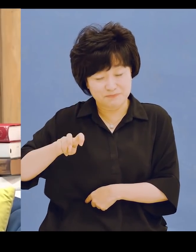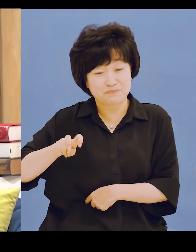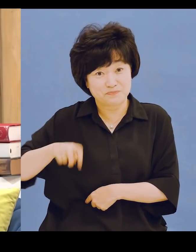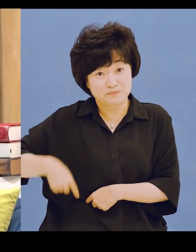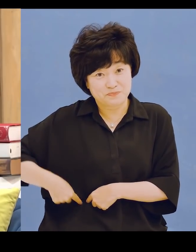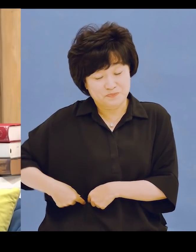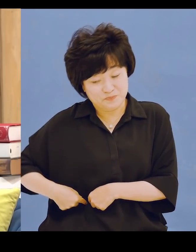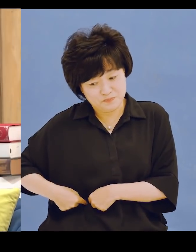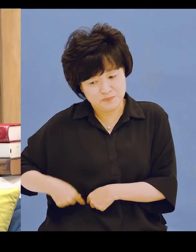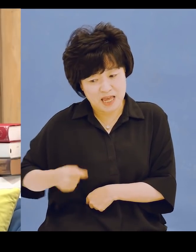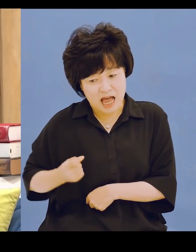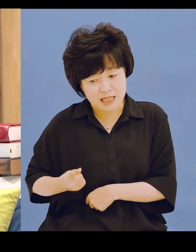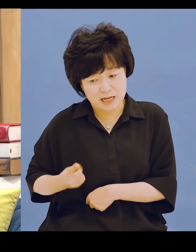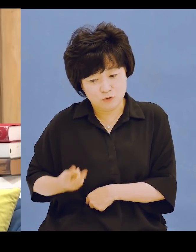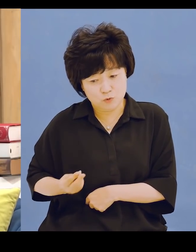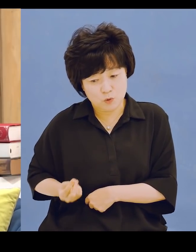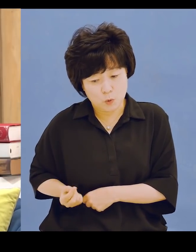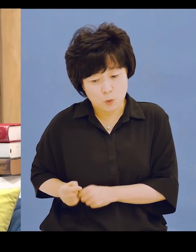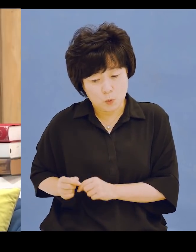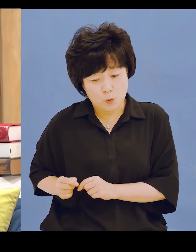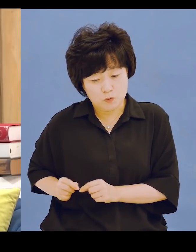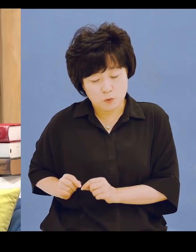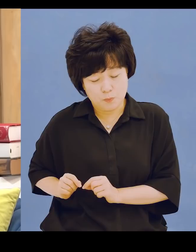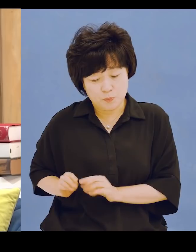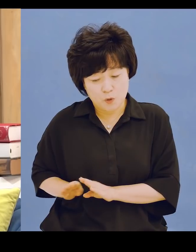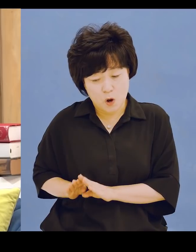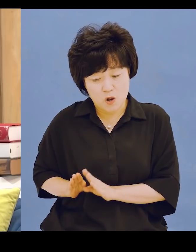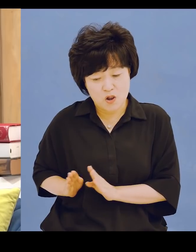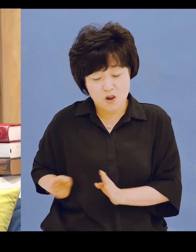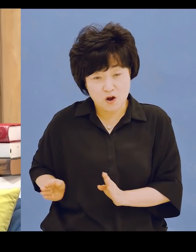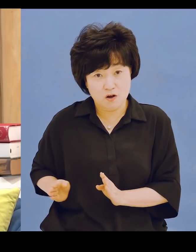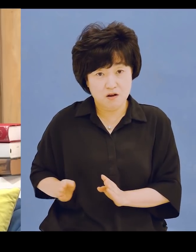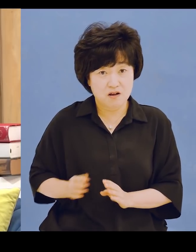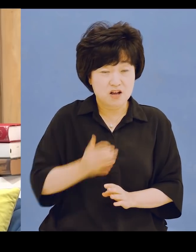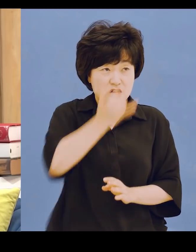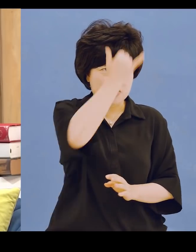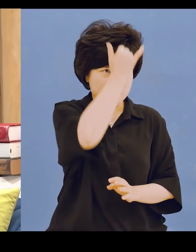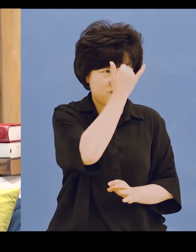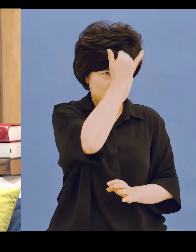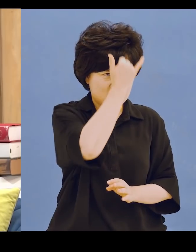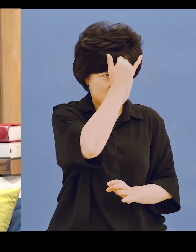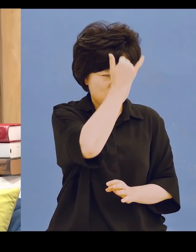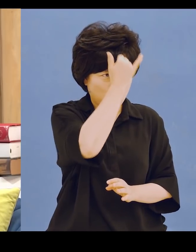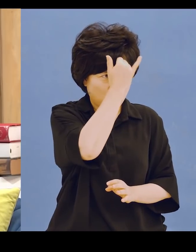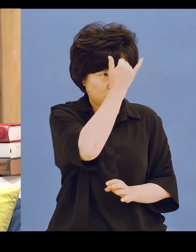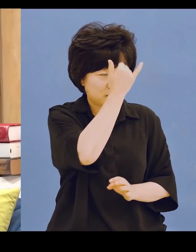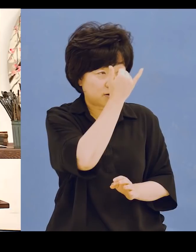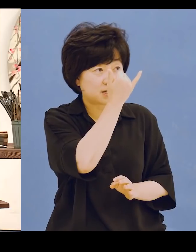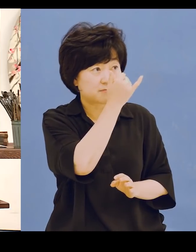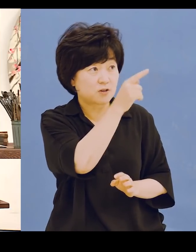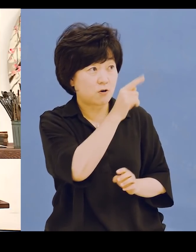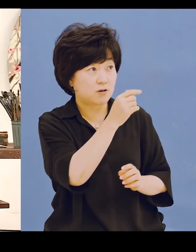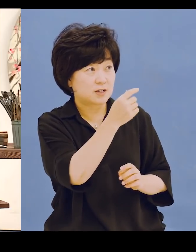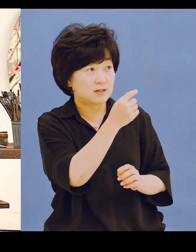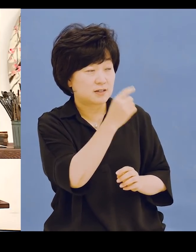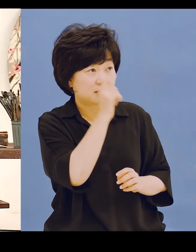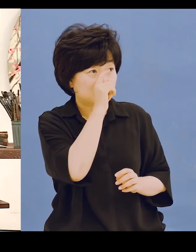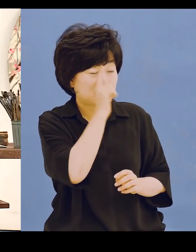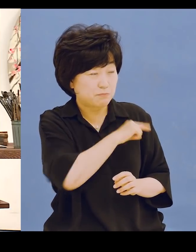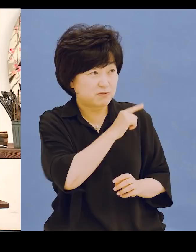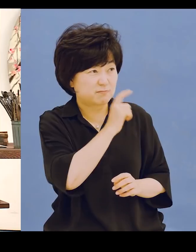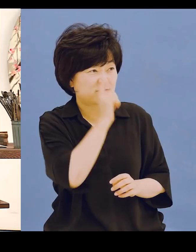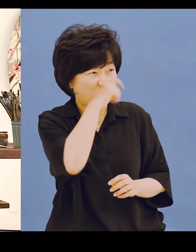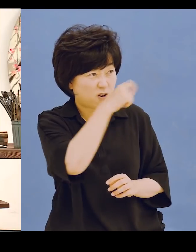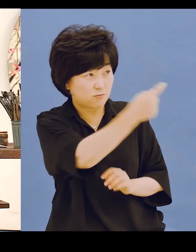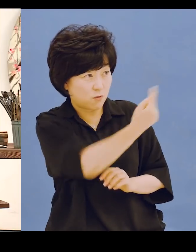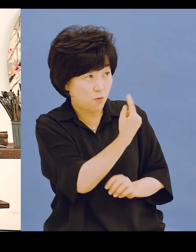가닥만 살아나는 것 같아. 왜? 윤리 도덕적인 죄로부터 절제할 수 있는 힘이 조금씩 생겨요. 옛날에는